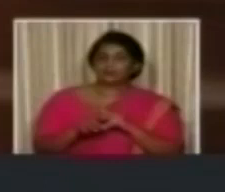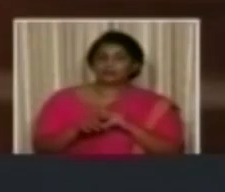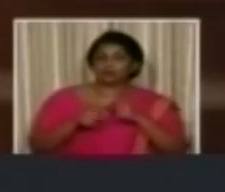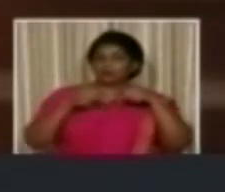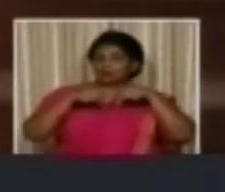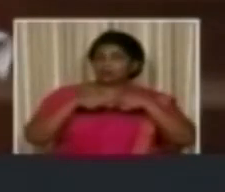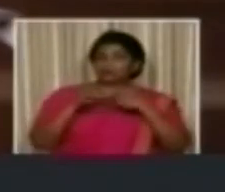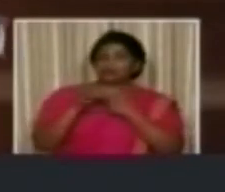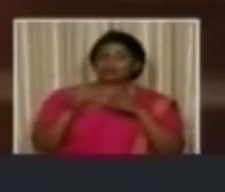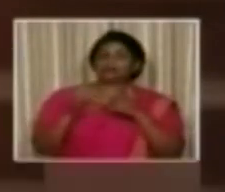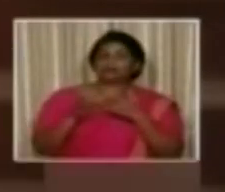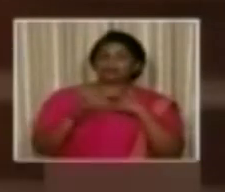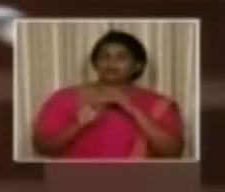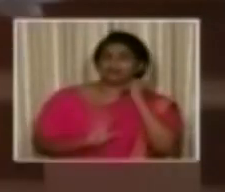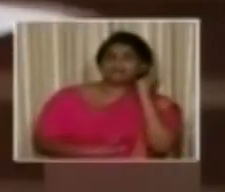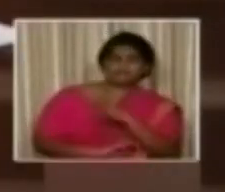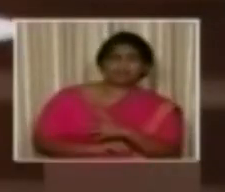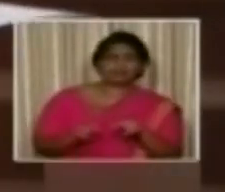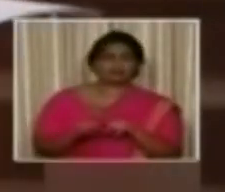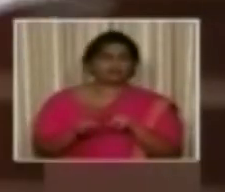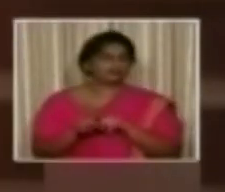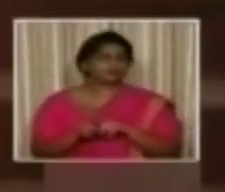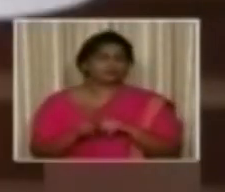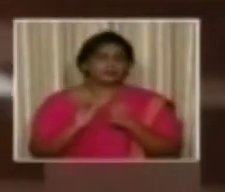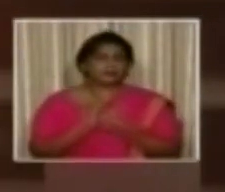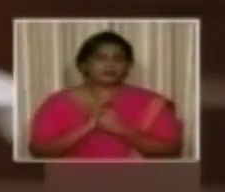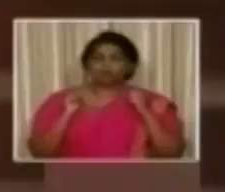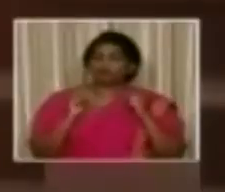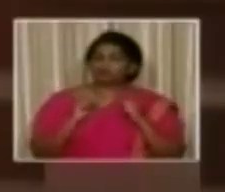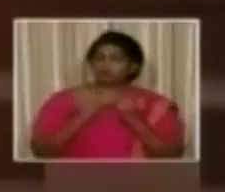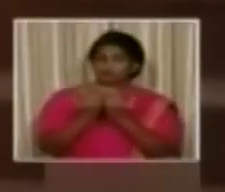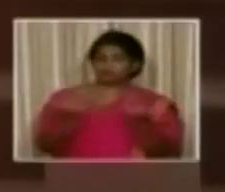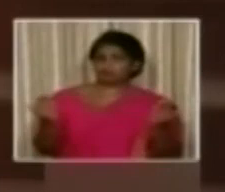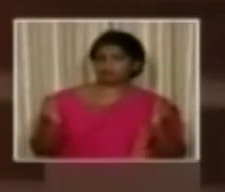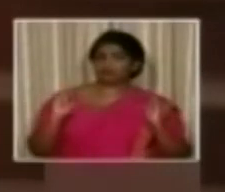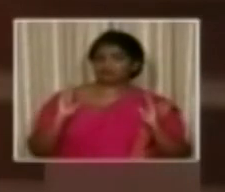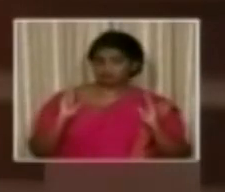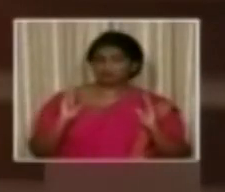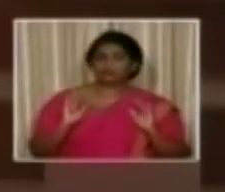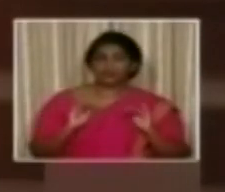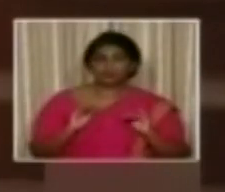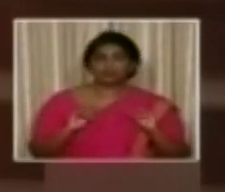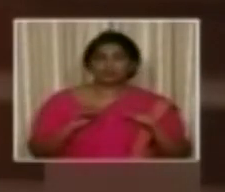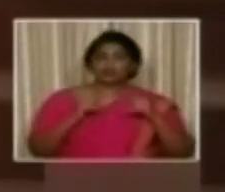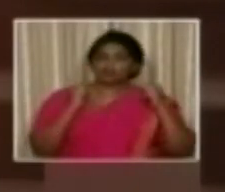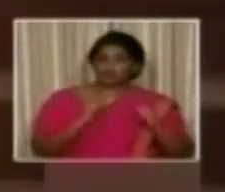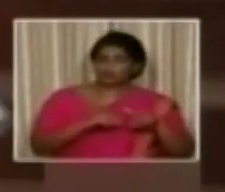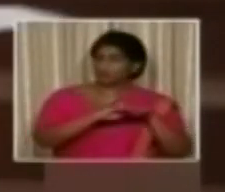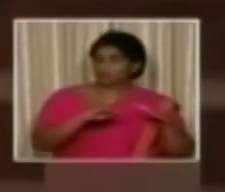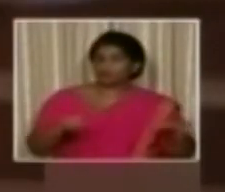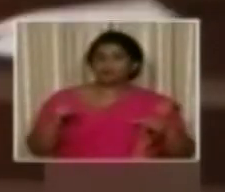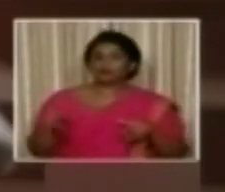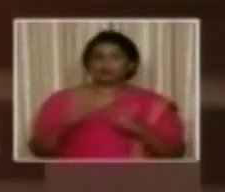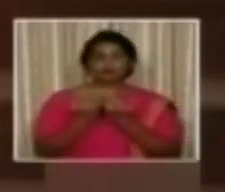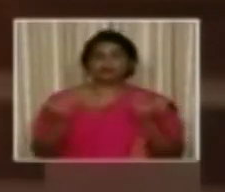குண்டில் இருப்பவரை போன்றே சாட்சியாளர்களையும் நடத்துகின்றனர். இதனால் சாட்சியாளர்களுக்கு அவர்களின் கௌரவத்தை பாதுகாக்கும் வகையில் செயல்முறை ஒன்றை நாம் அறிமுகப்படுத்த